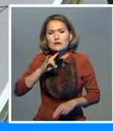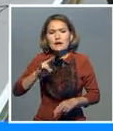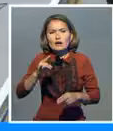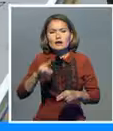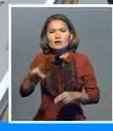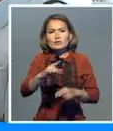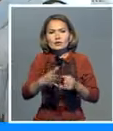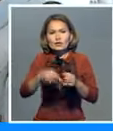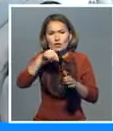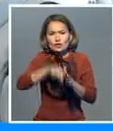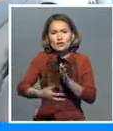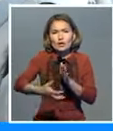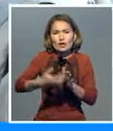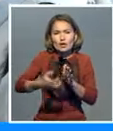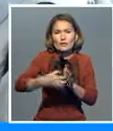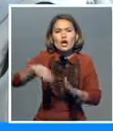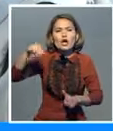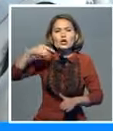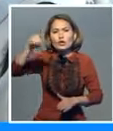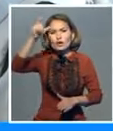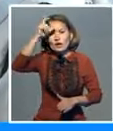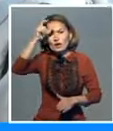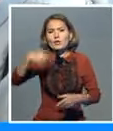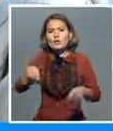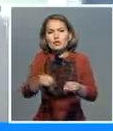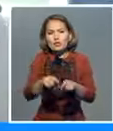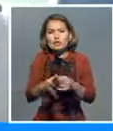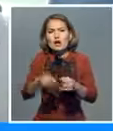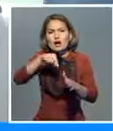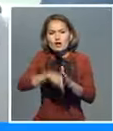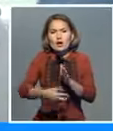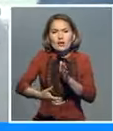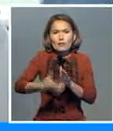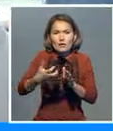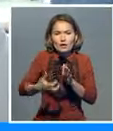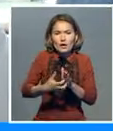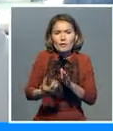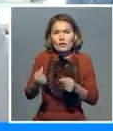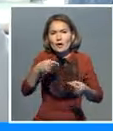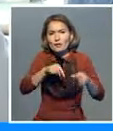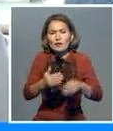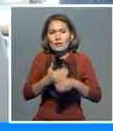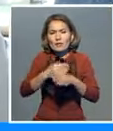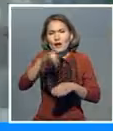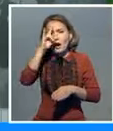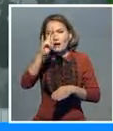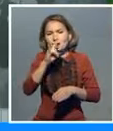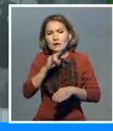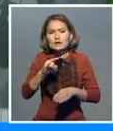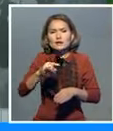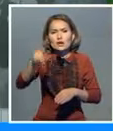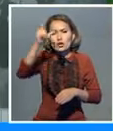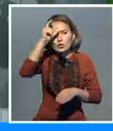жұмыстарын жүргізіп келеді. Түркияның танымал археологы Юджел Шенюрт бұл зерттеуге ерекше қызығушылық танытып, қазақстандық әріптестерімен бірігіп